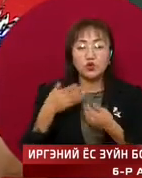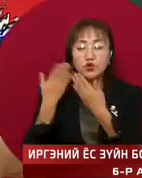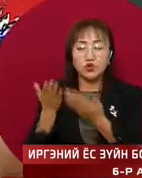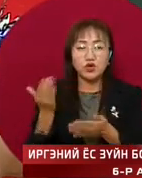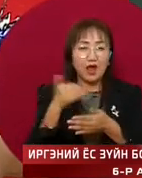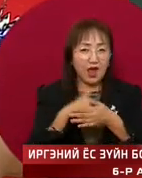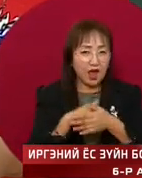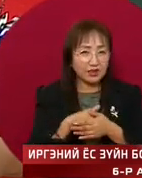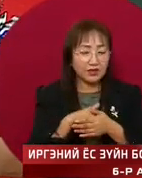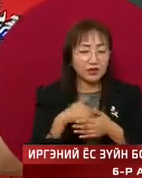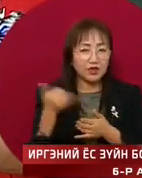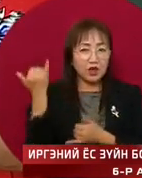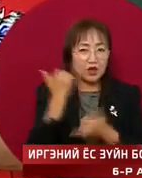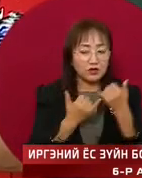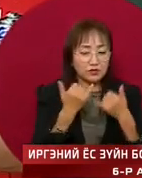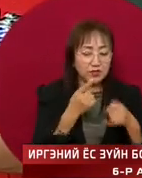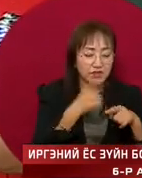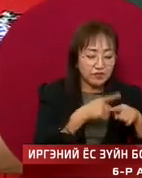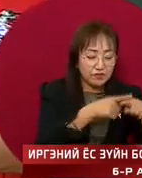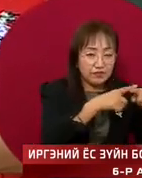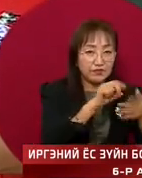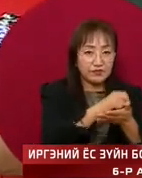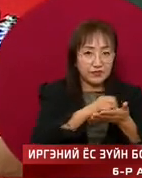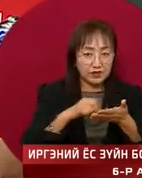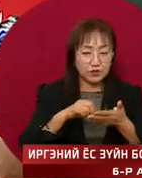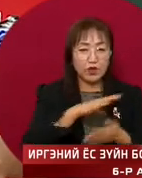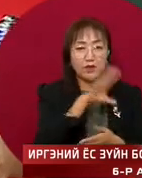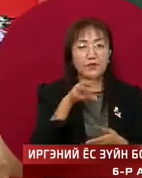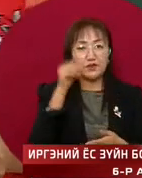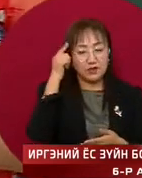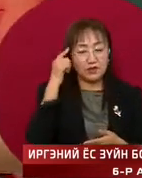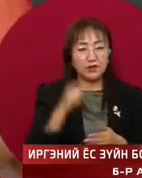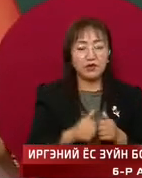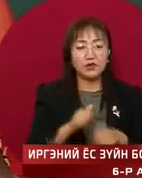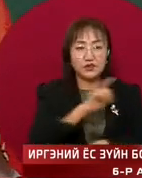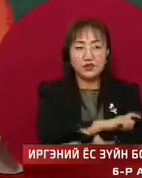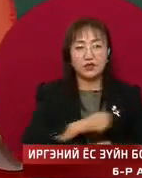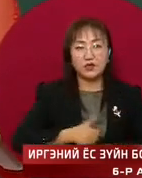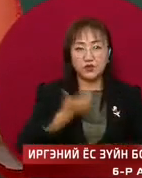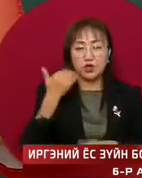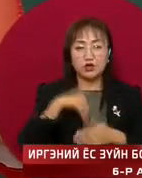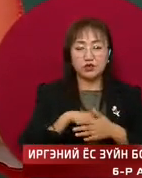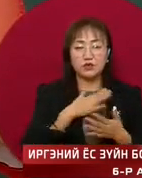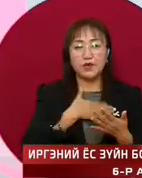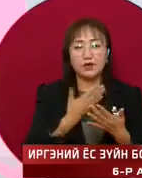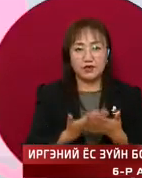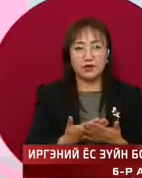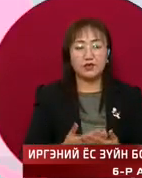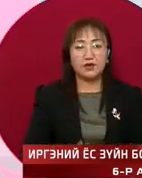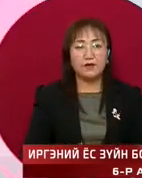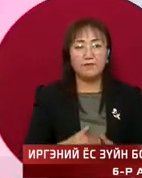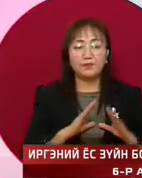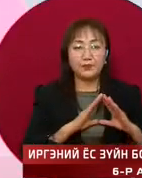ургийн бичгээ байжуулдаг яс байдаг тухай үзэж таньлаа. Өнөөдрийн хичээл идэвхтэйсээ олсон хүүхдүүдээ баярлалаа.